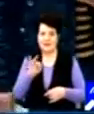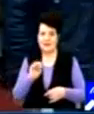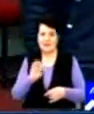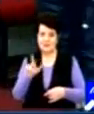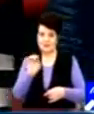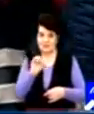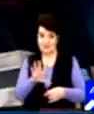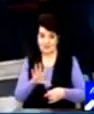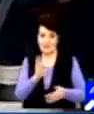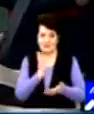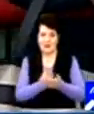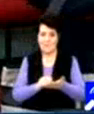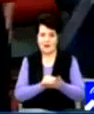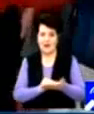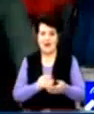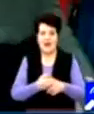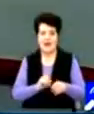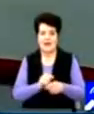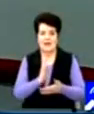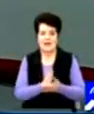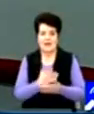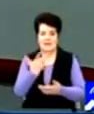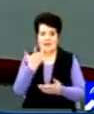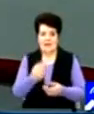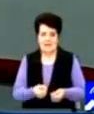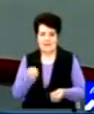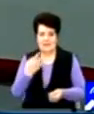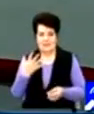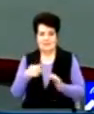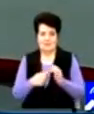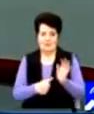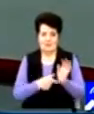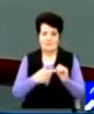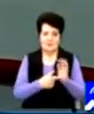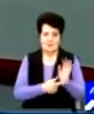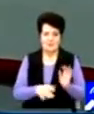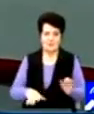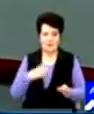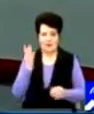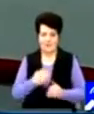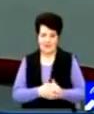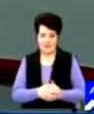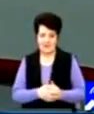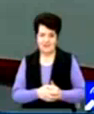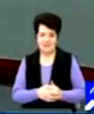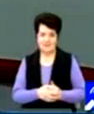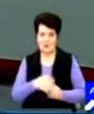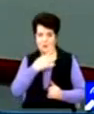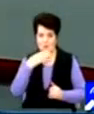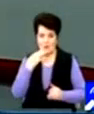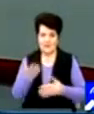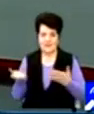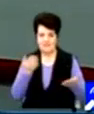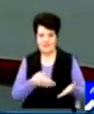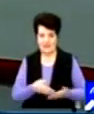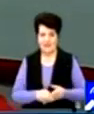de 15 am premiera Migranții lui Matei Vișnec, 3 zile am, 15, 16, 17, unde vor fi mulți invitații